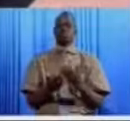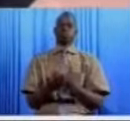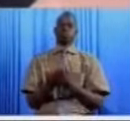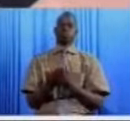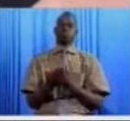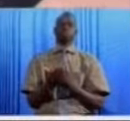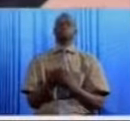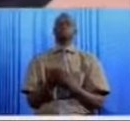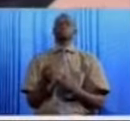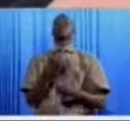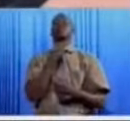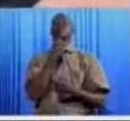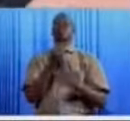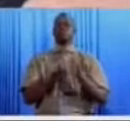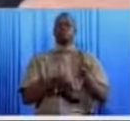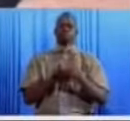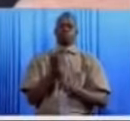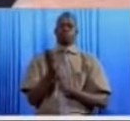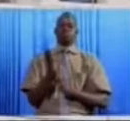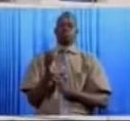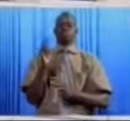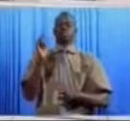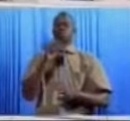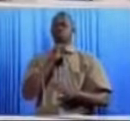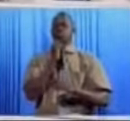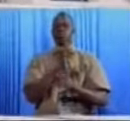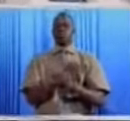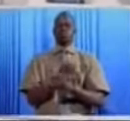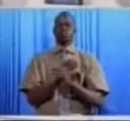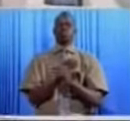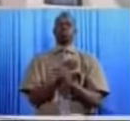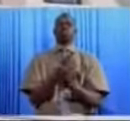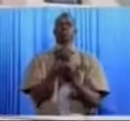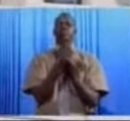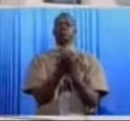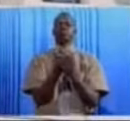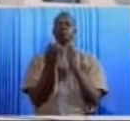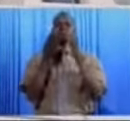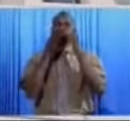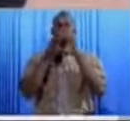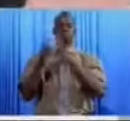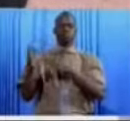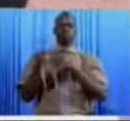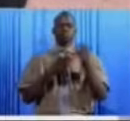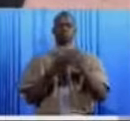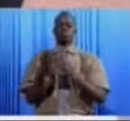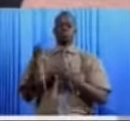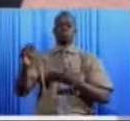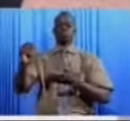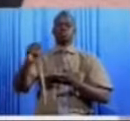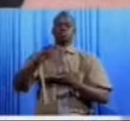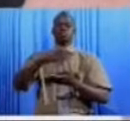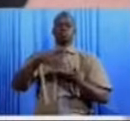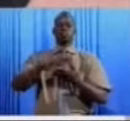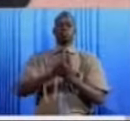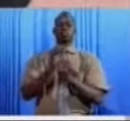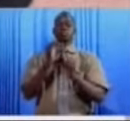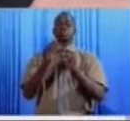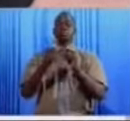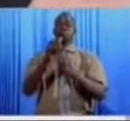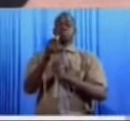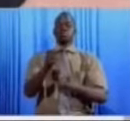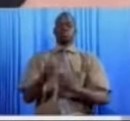déguerpis de n'est pas est occupé l'idée du barrage enfin donné par le connais si elle alors il continue ses